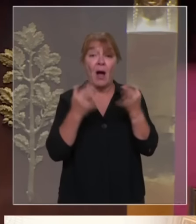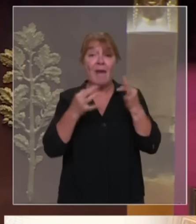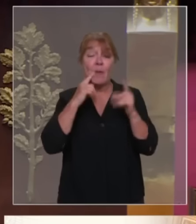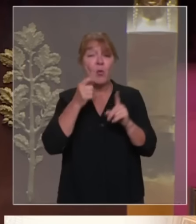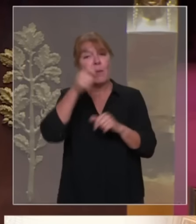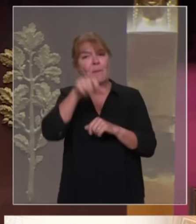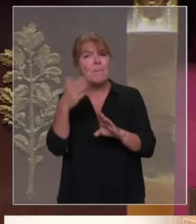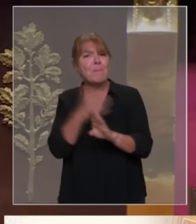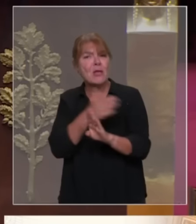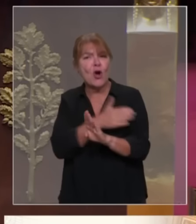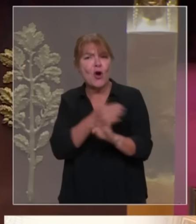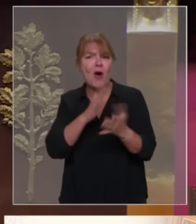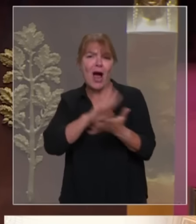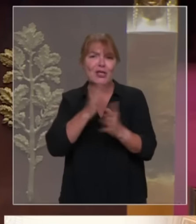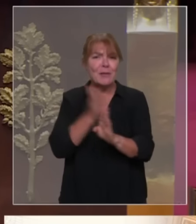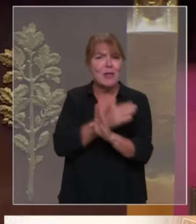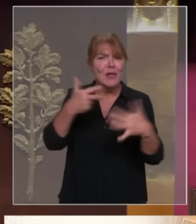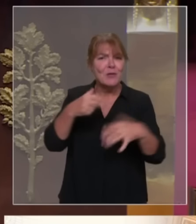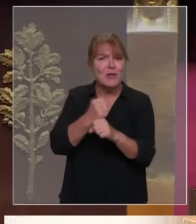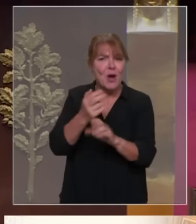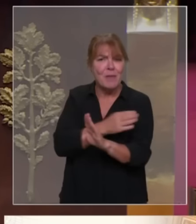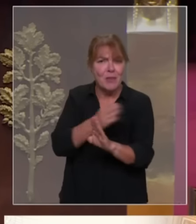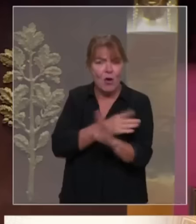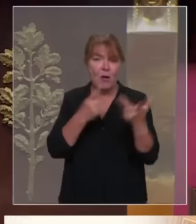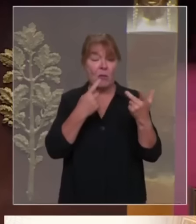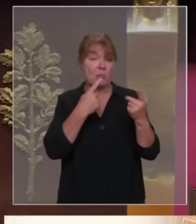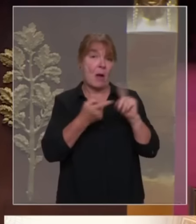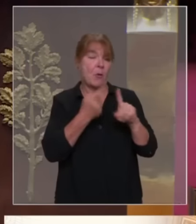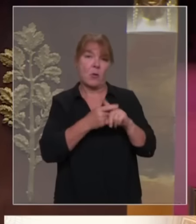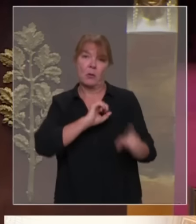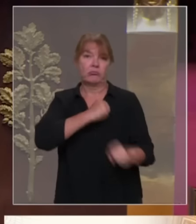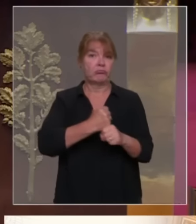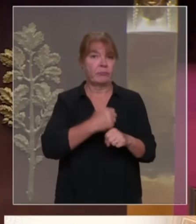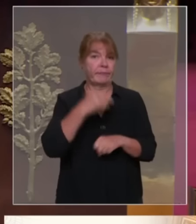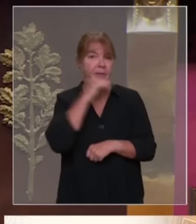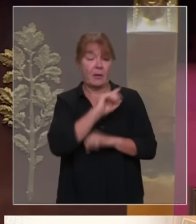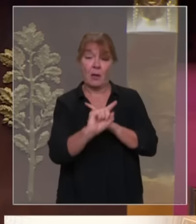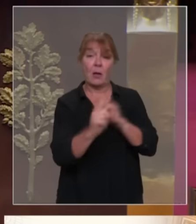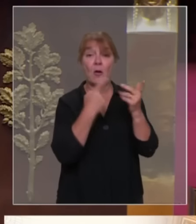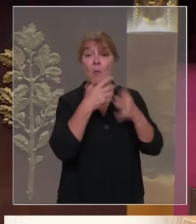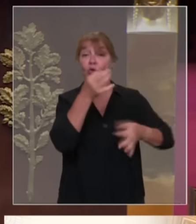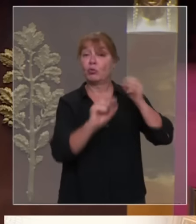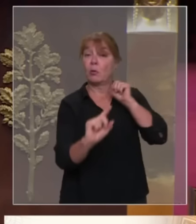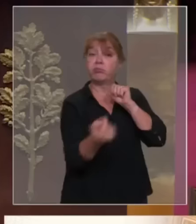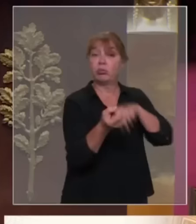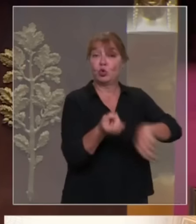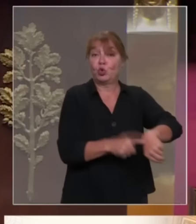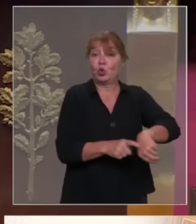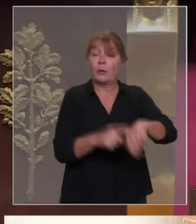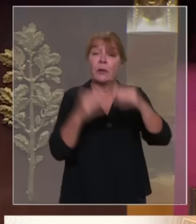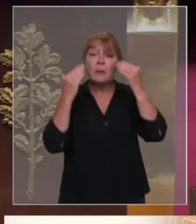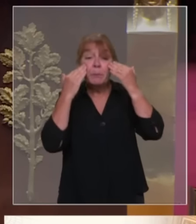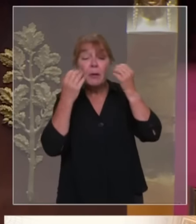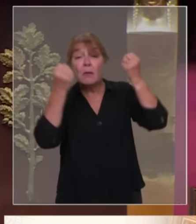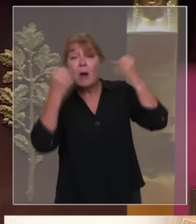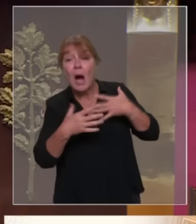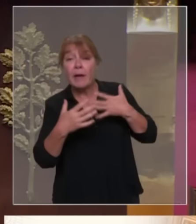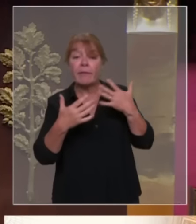mineurs. Nous reprendrons la discussion sur la création d'une procédure de comparution immédiate pour les mineurs délinquants de plus de 16